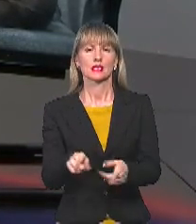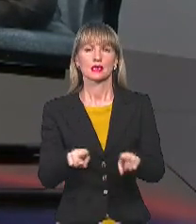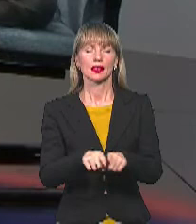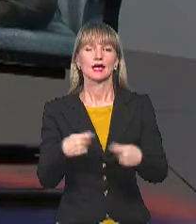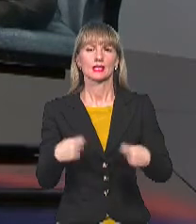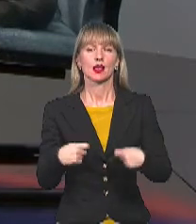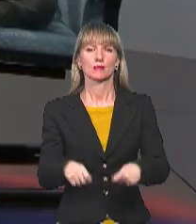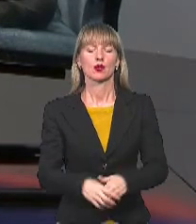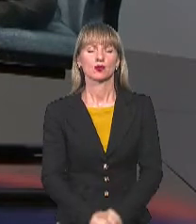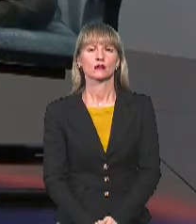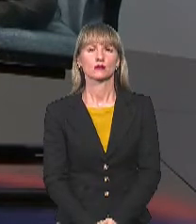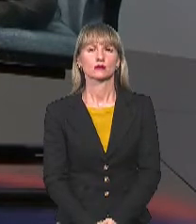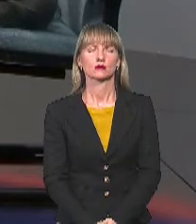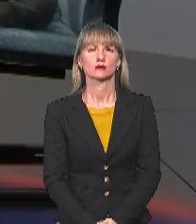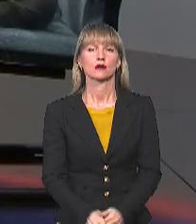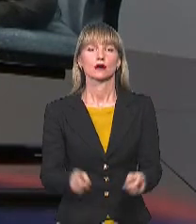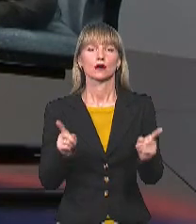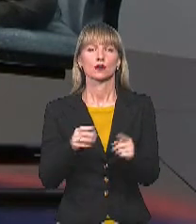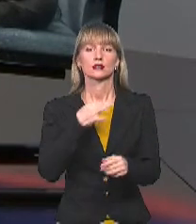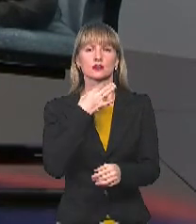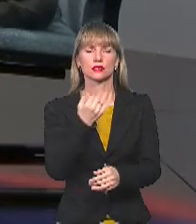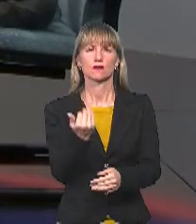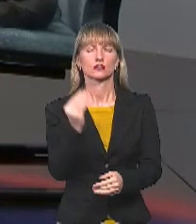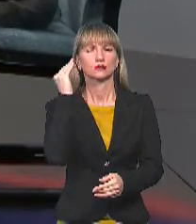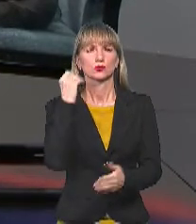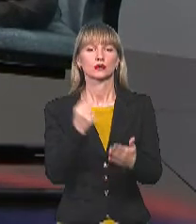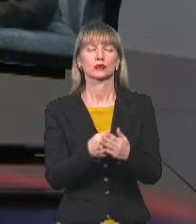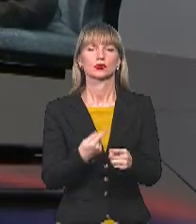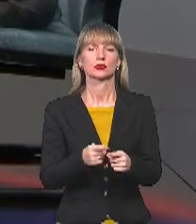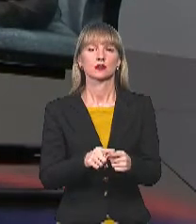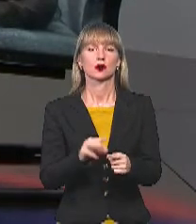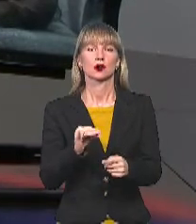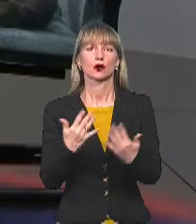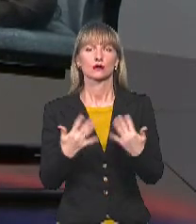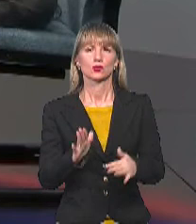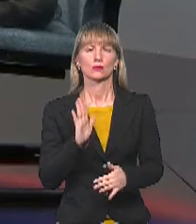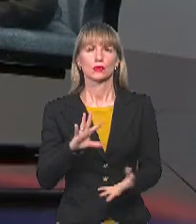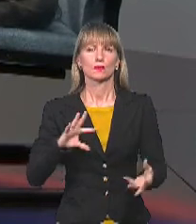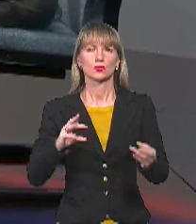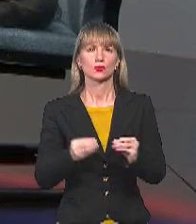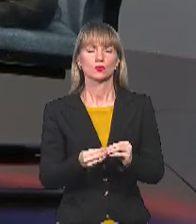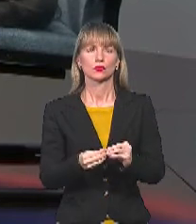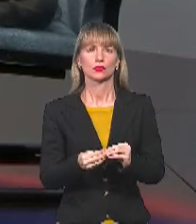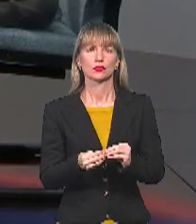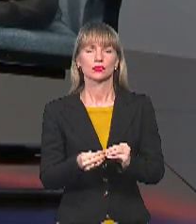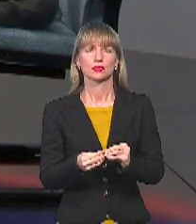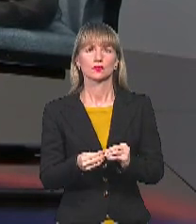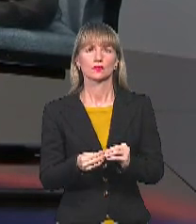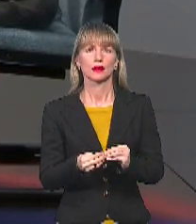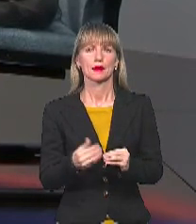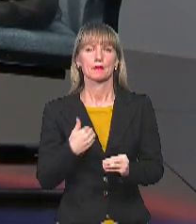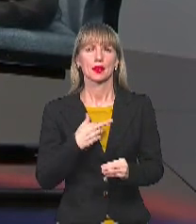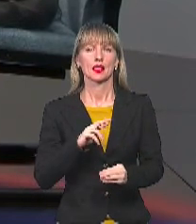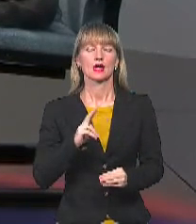такий ярмарок. Буквально коротко скажіть вашу думку щодо цього і вже будемо підбивати підсумок. Слухайте, мені